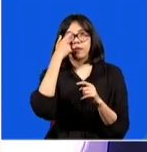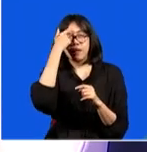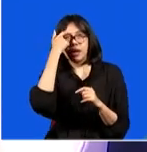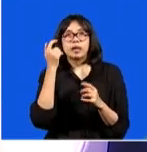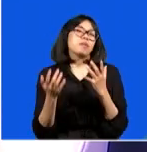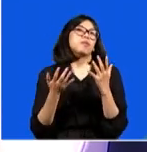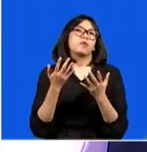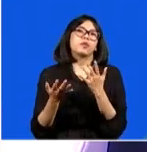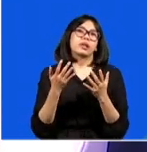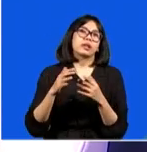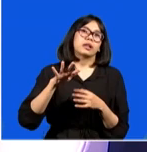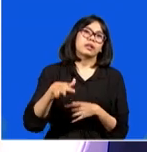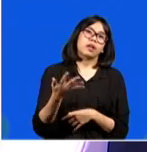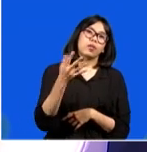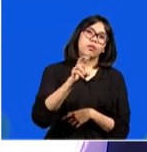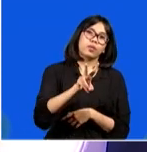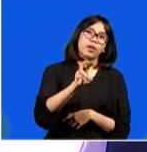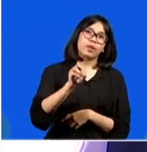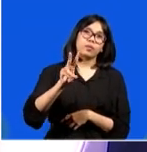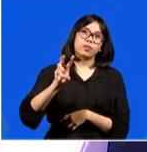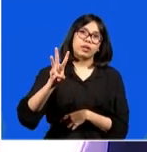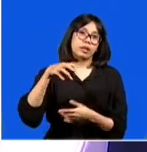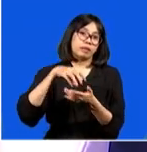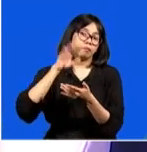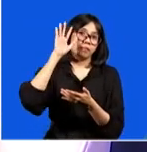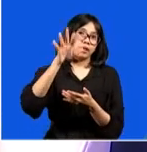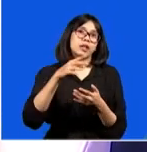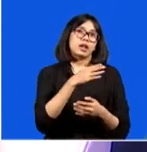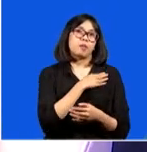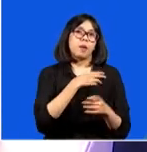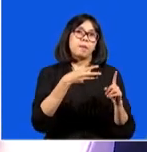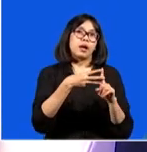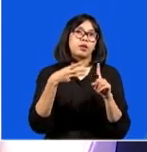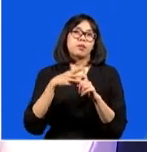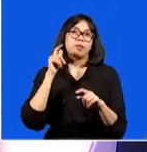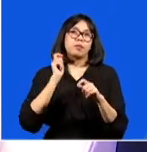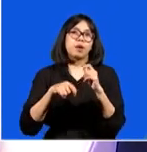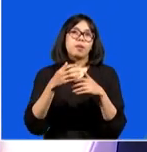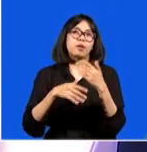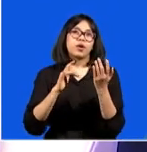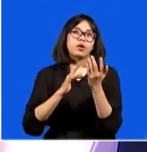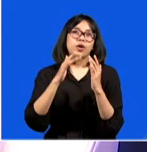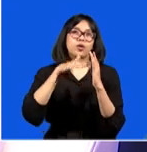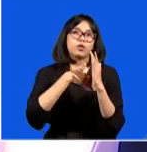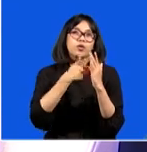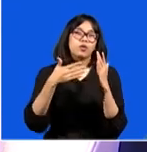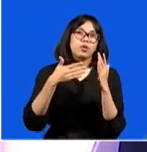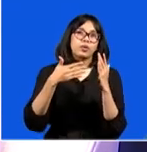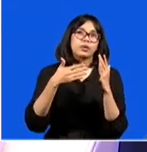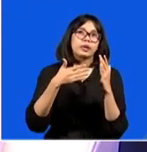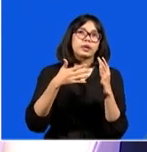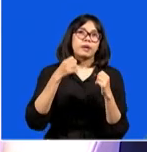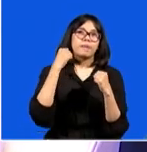2023 Kabupaten Batubara serentak akan melakukan percepatan dengan kurikulum Merdeka mengajar